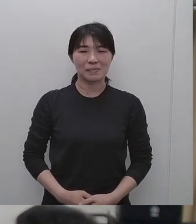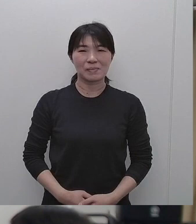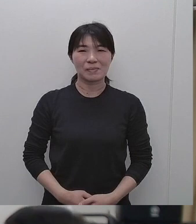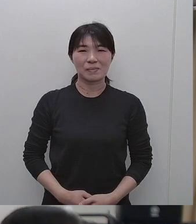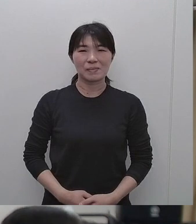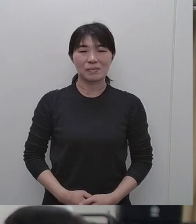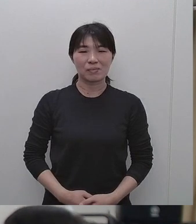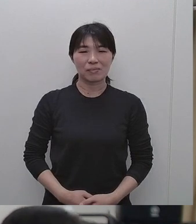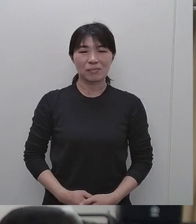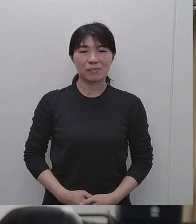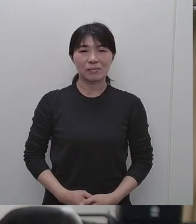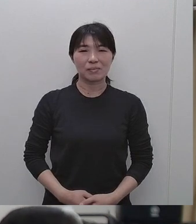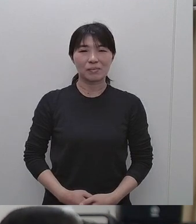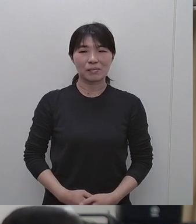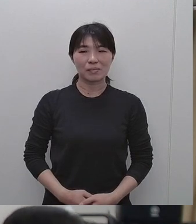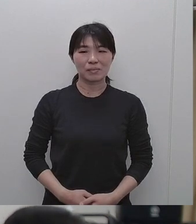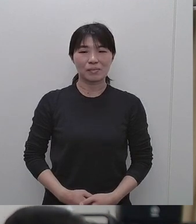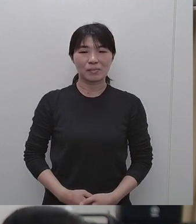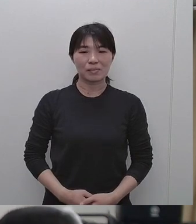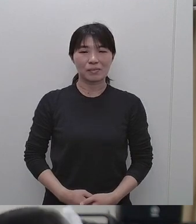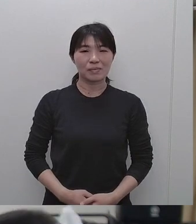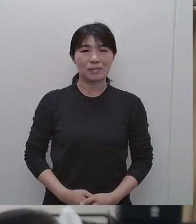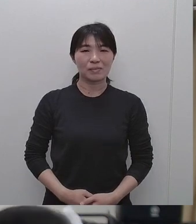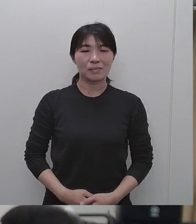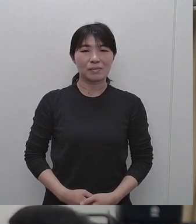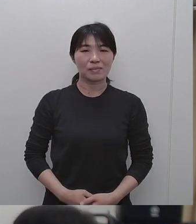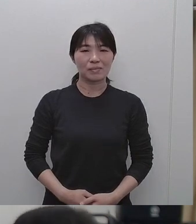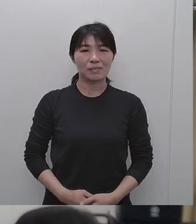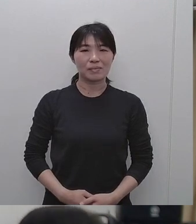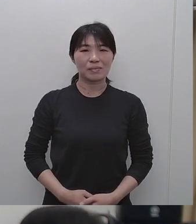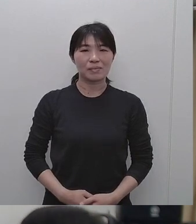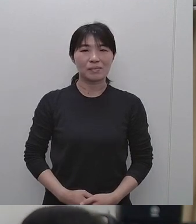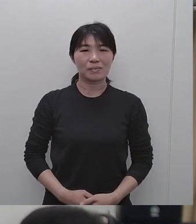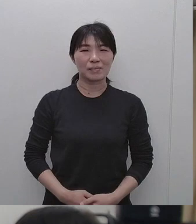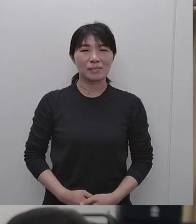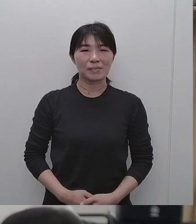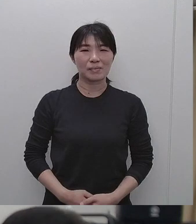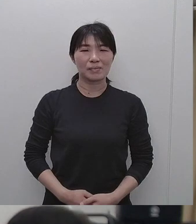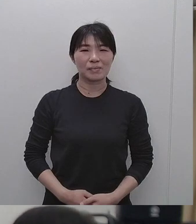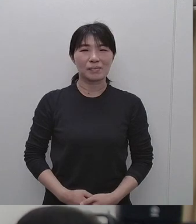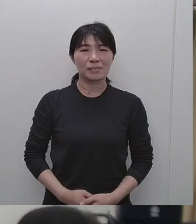は、南です。よろしくお願いします。